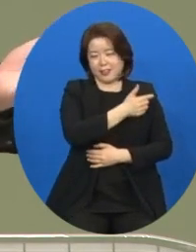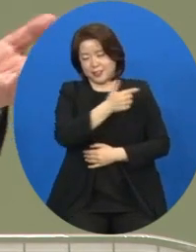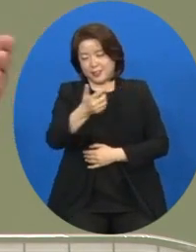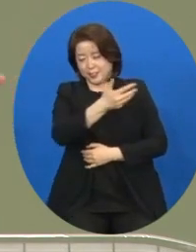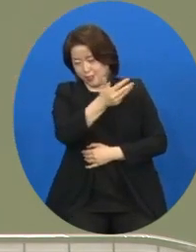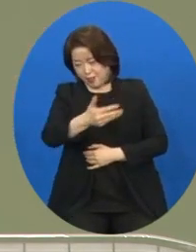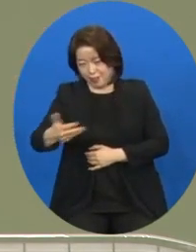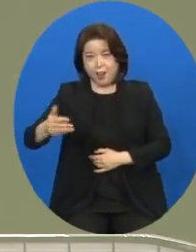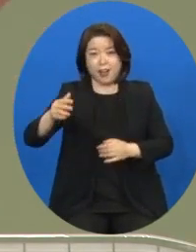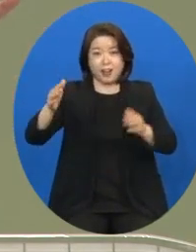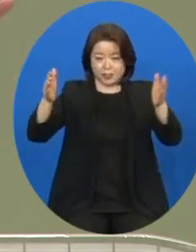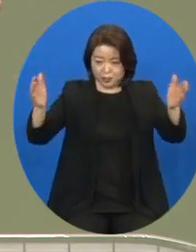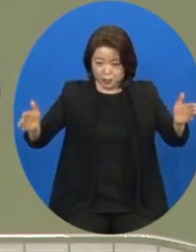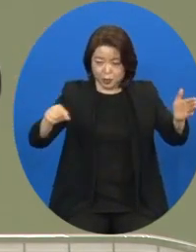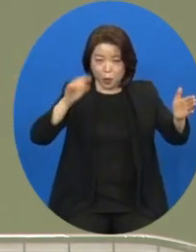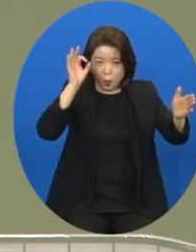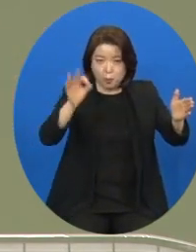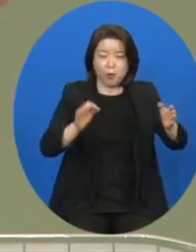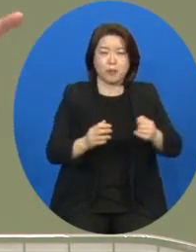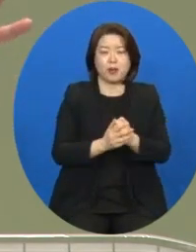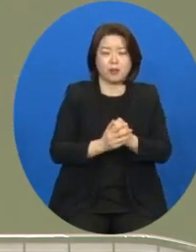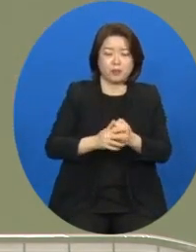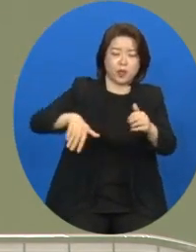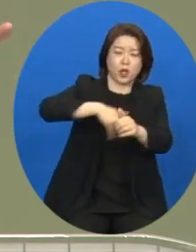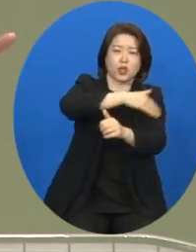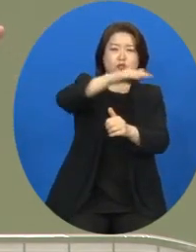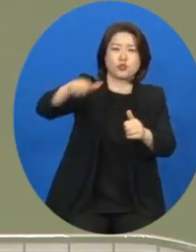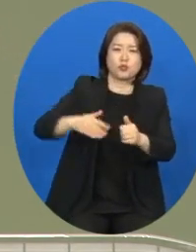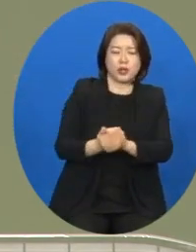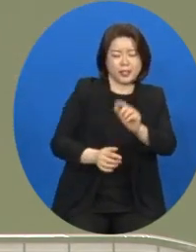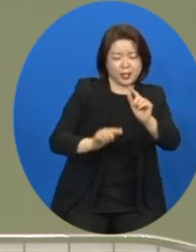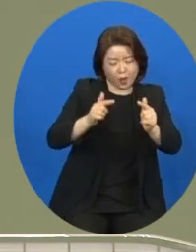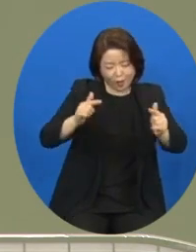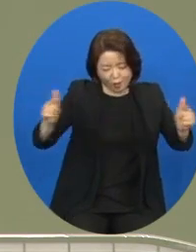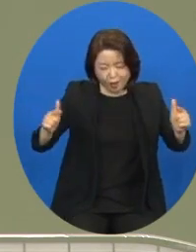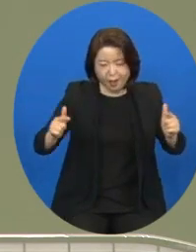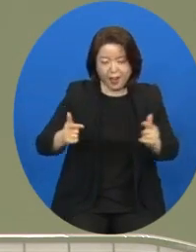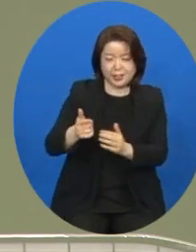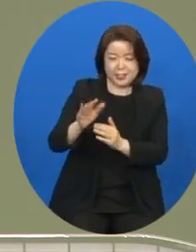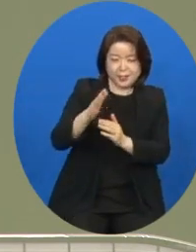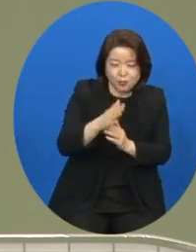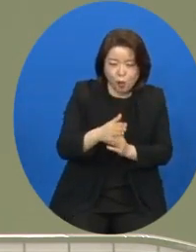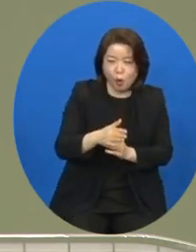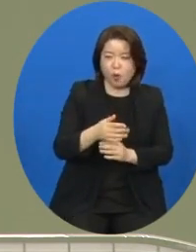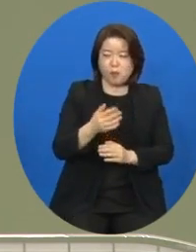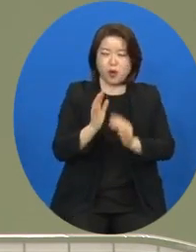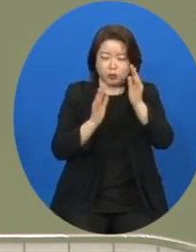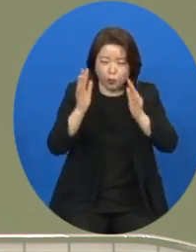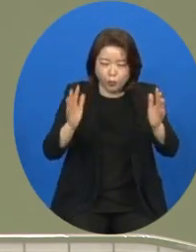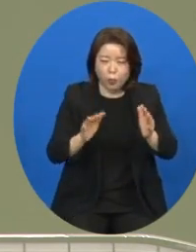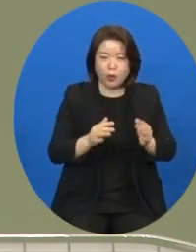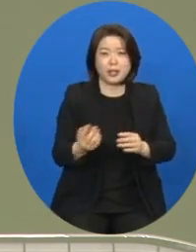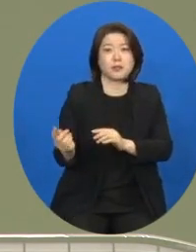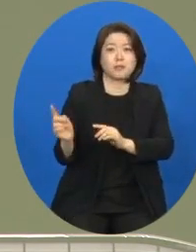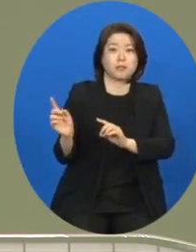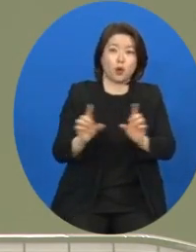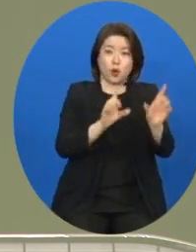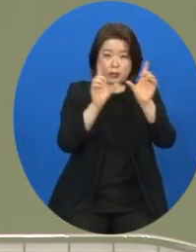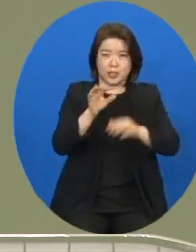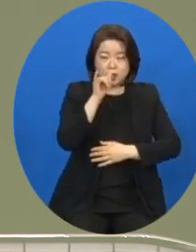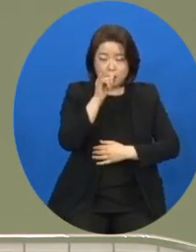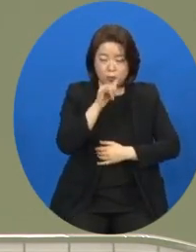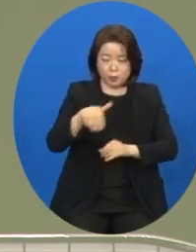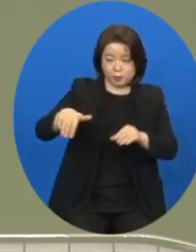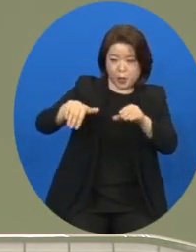때 그 주변에 온갖 생물들이 살고 그리고 문명이 번성하게 되는 것과 같은